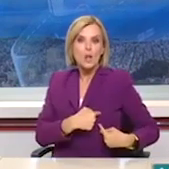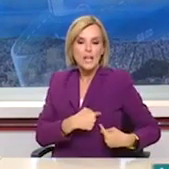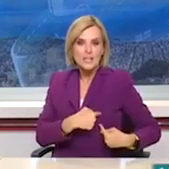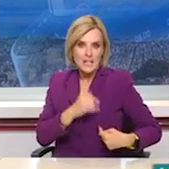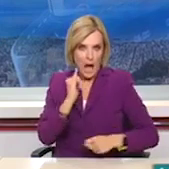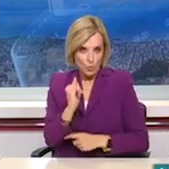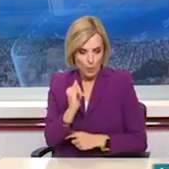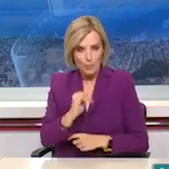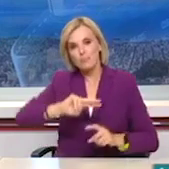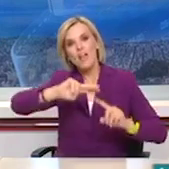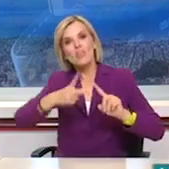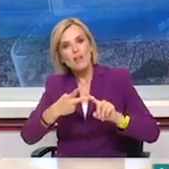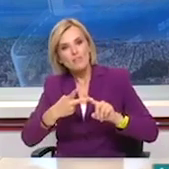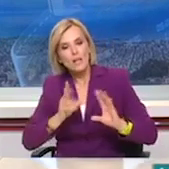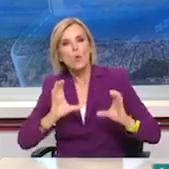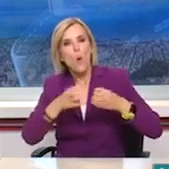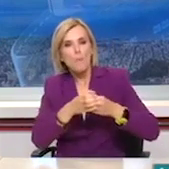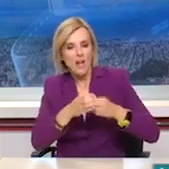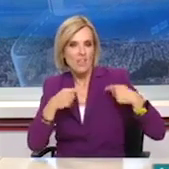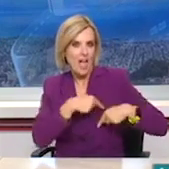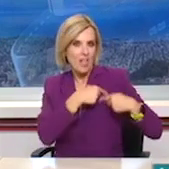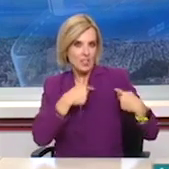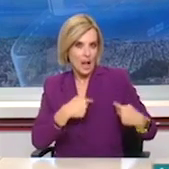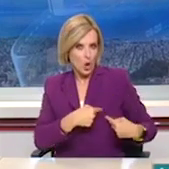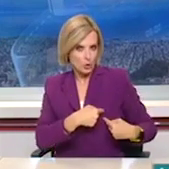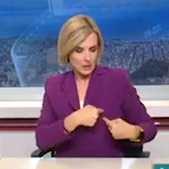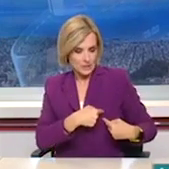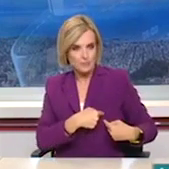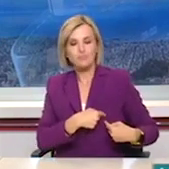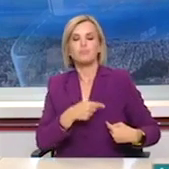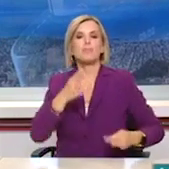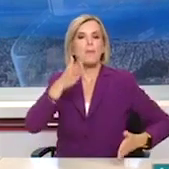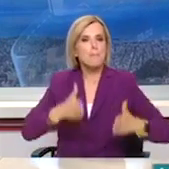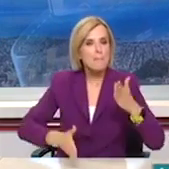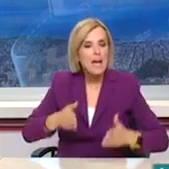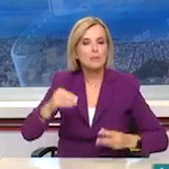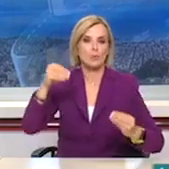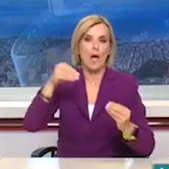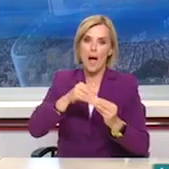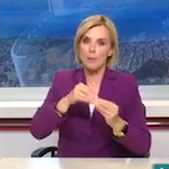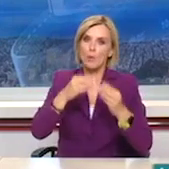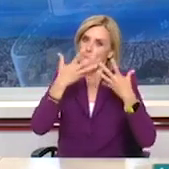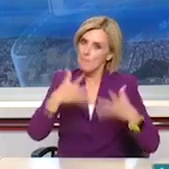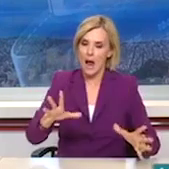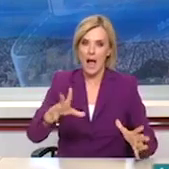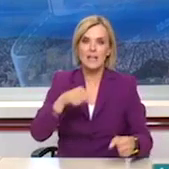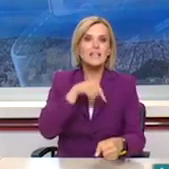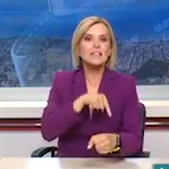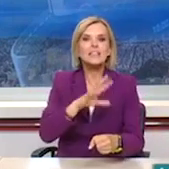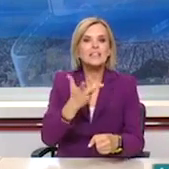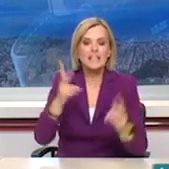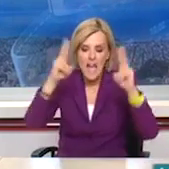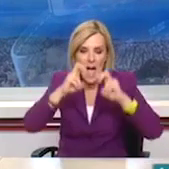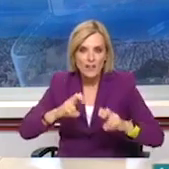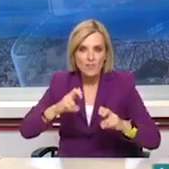δεύτερη μελέτη, που μελετά δείγματα από εναπομείναντες ορούς και αφορά τους μήνες Μάρτιο και Απρίλιο και διενεργείται από το Πανεπιστήμιο Θεσσαλίας